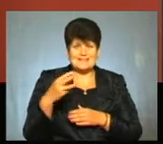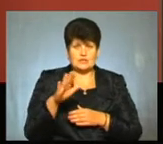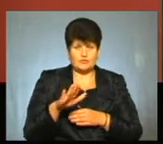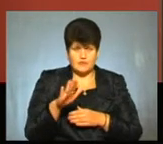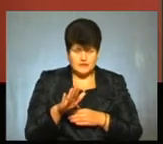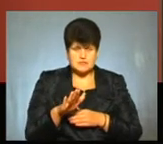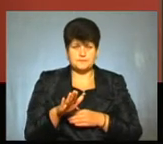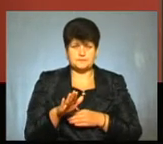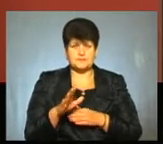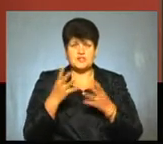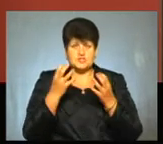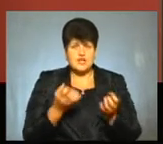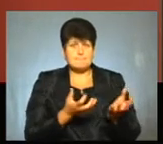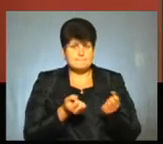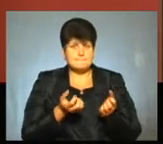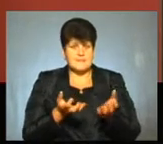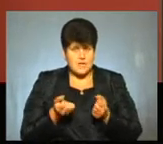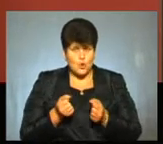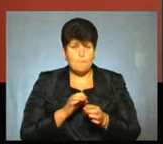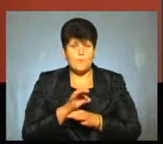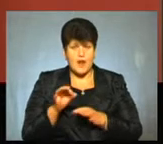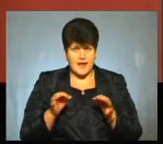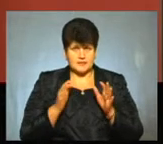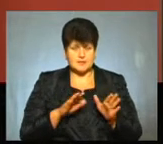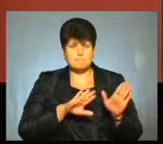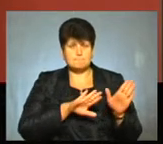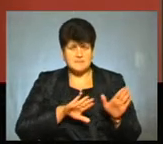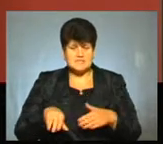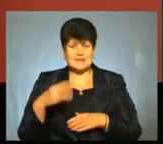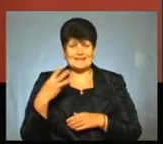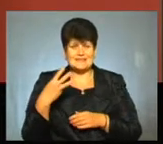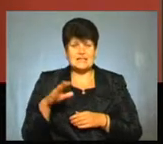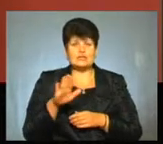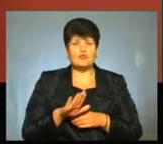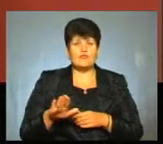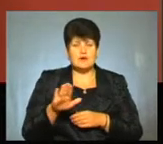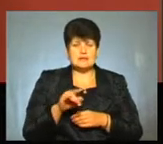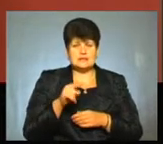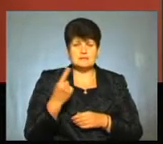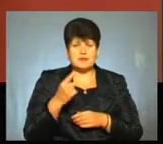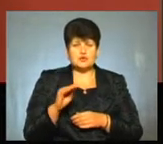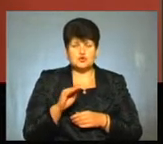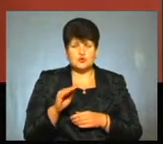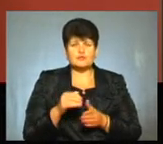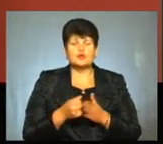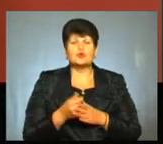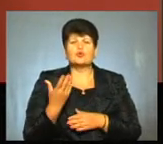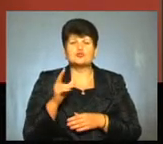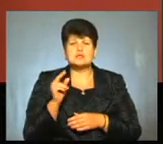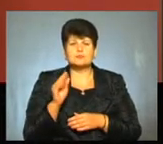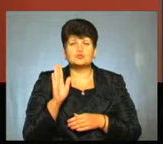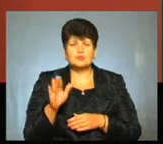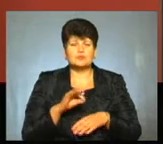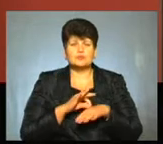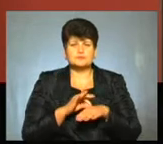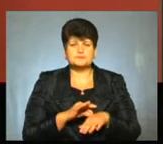30 вересня відбувається ще прийом проєктів. Після 30 вересня, там з 1 жовтня по яке число